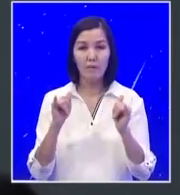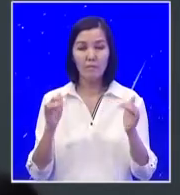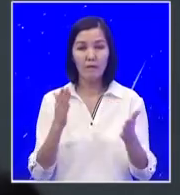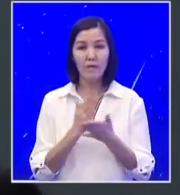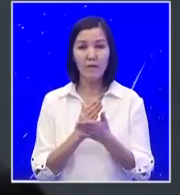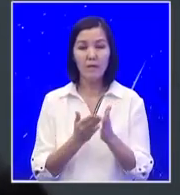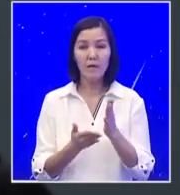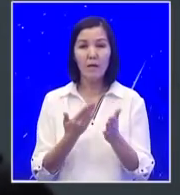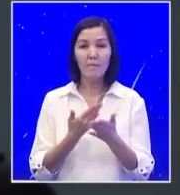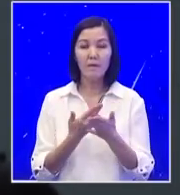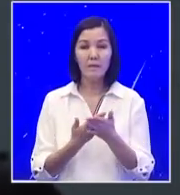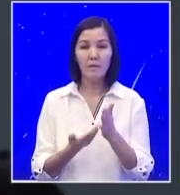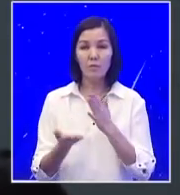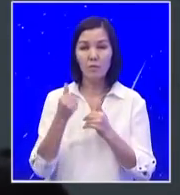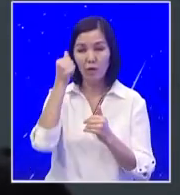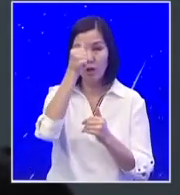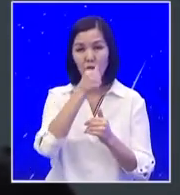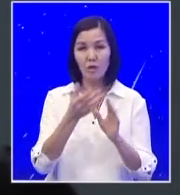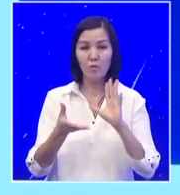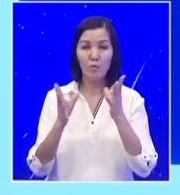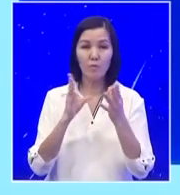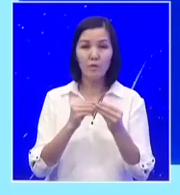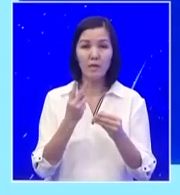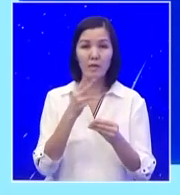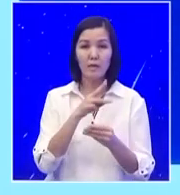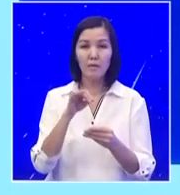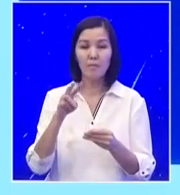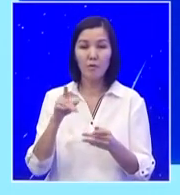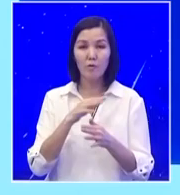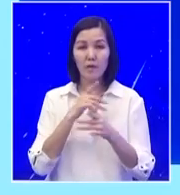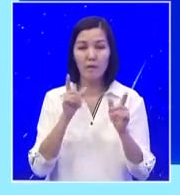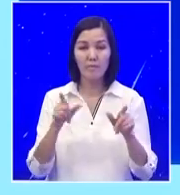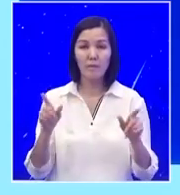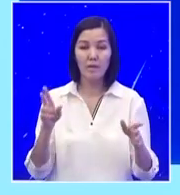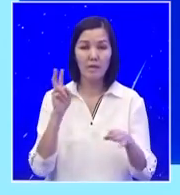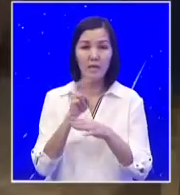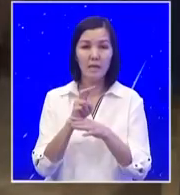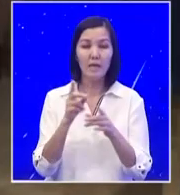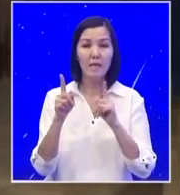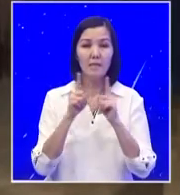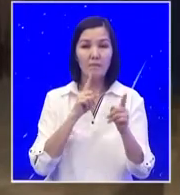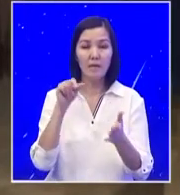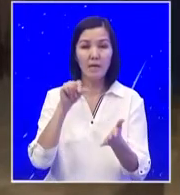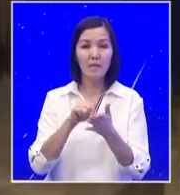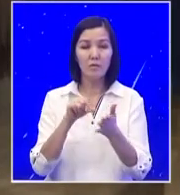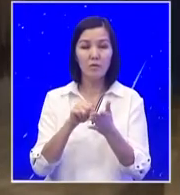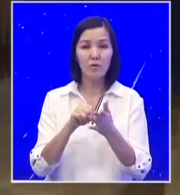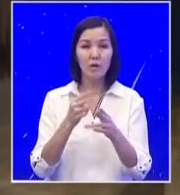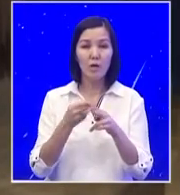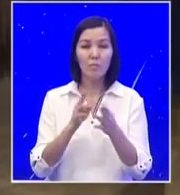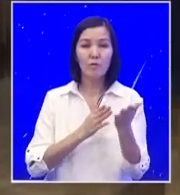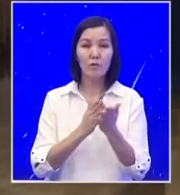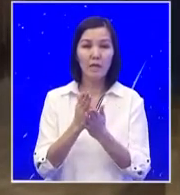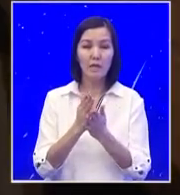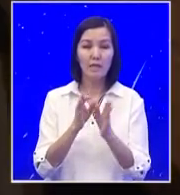Мәселен, өткен жылы өңірге алыс жақын шетелдерден 2 миллионнан аса турист келген. Семинар барысында қатысушылар арасында бұл сала жайы